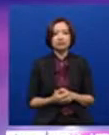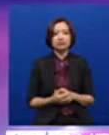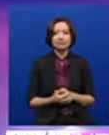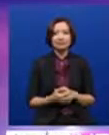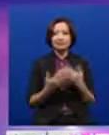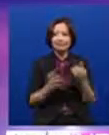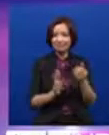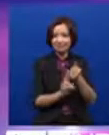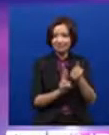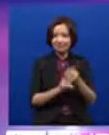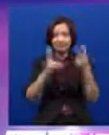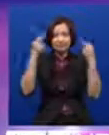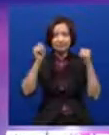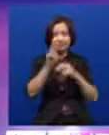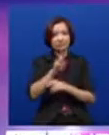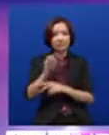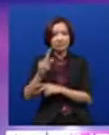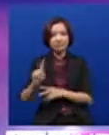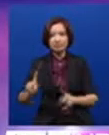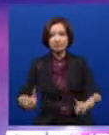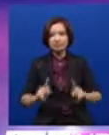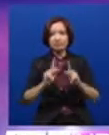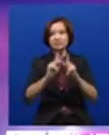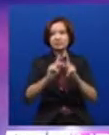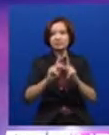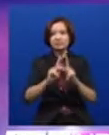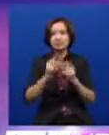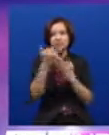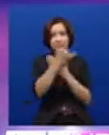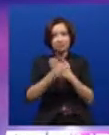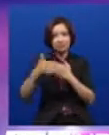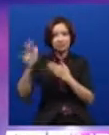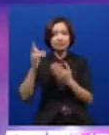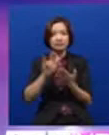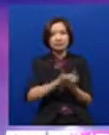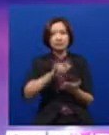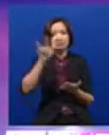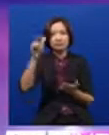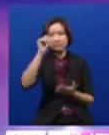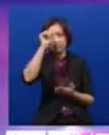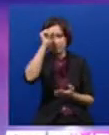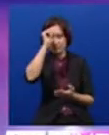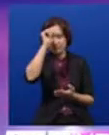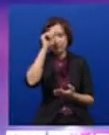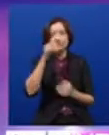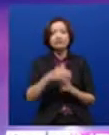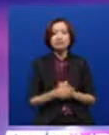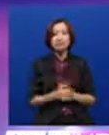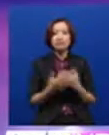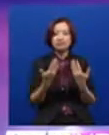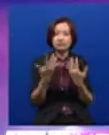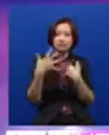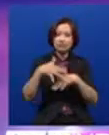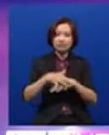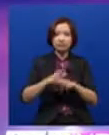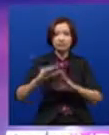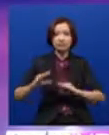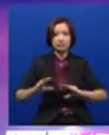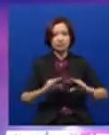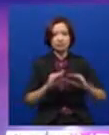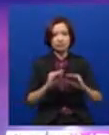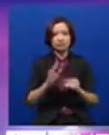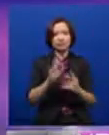รับรองนายกรัฐมนตรีและรัฐมนตรีว่าการกระทรวงการต่างประเทศเดินทางเยือนอินเดียอย่างเป็นทางการและเข้าร่วมการประชุม